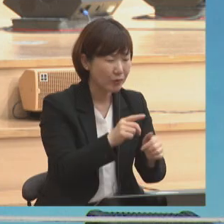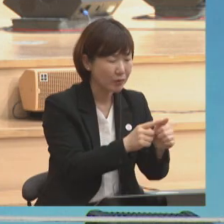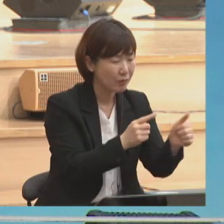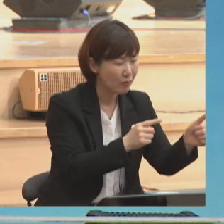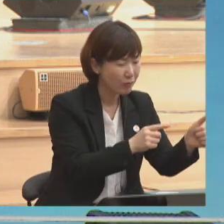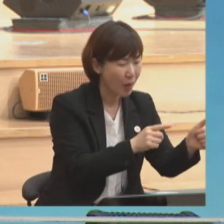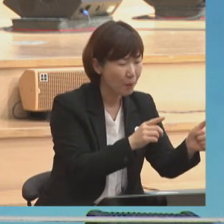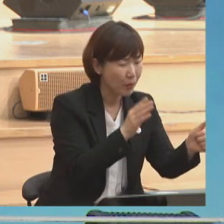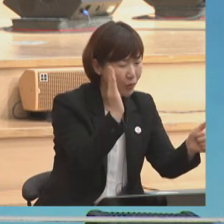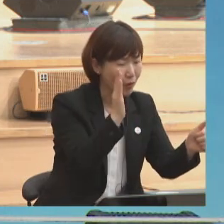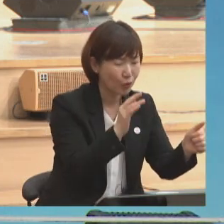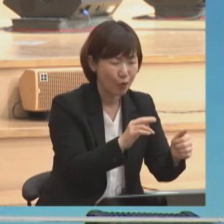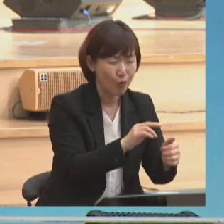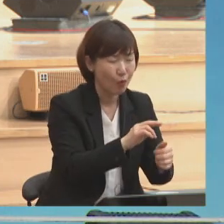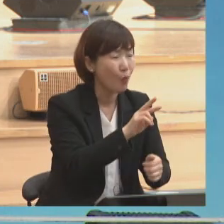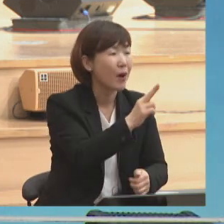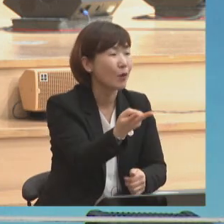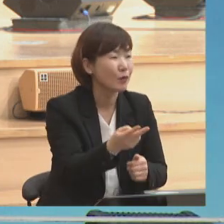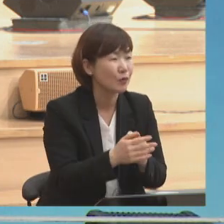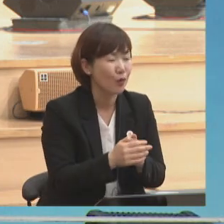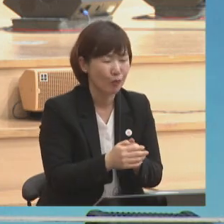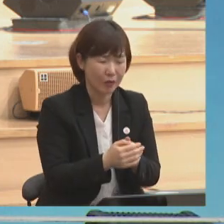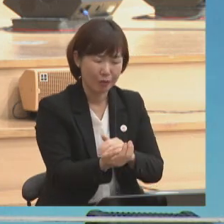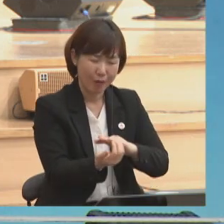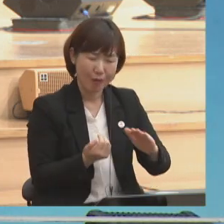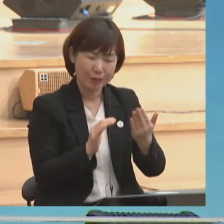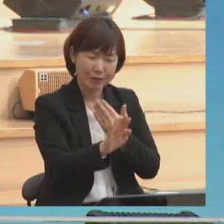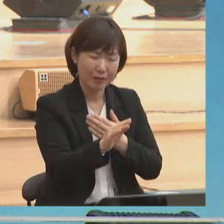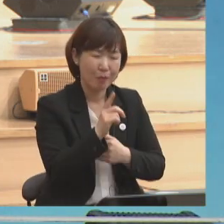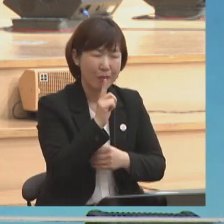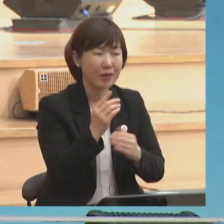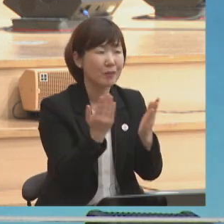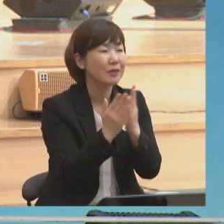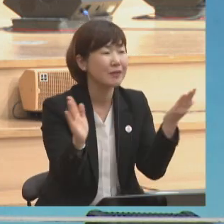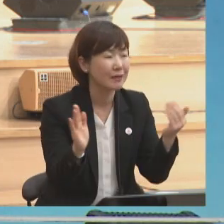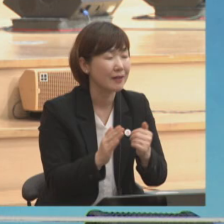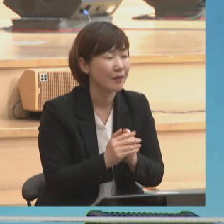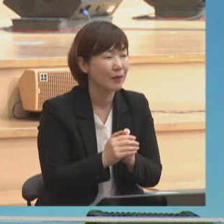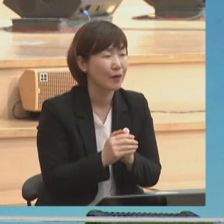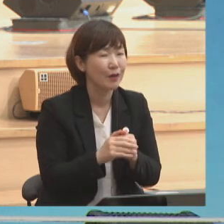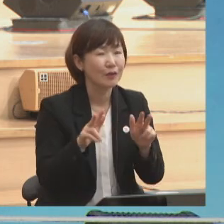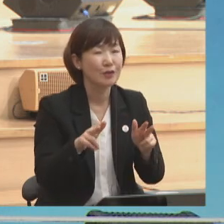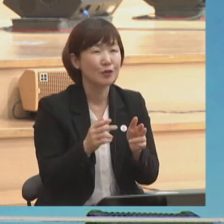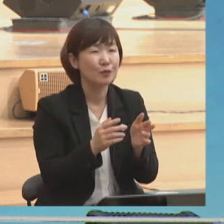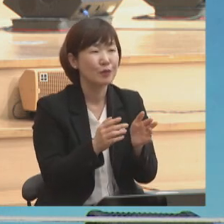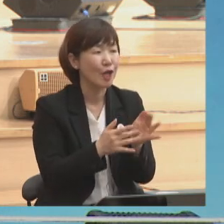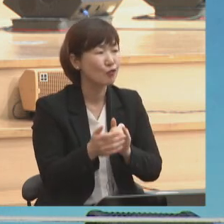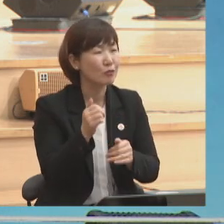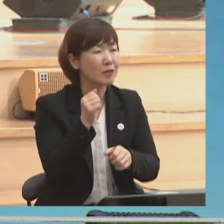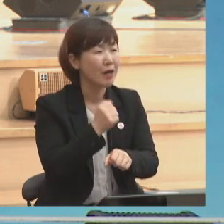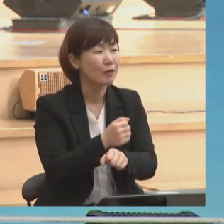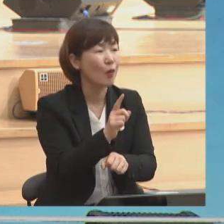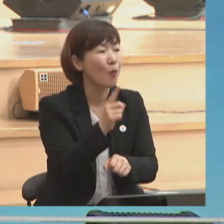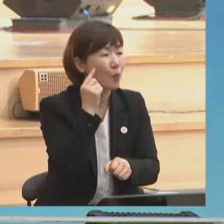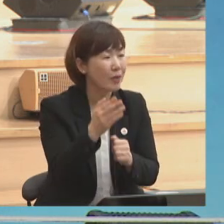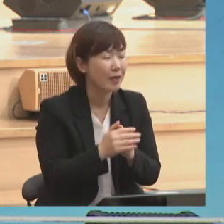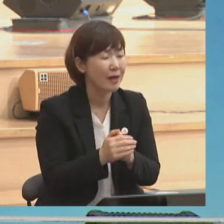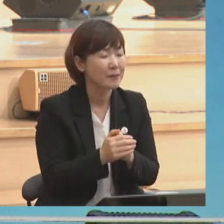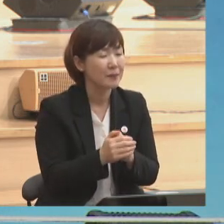거예요. 이게 뭐예요? 앞뒤가 안 맞죠? 예수님이 지금 뭐 하고 있는 거예요? 이